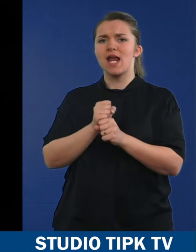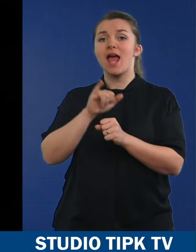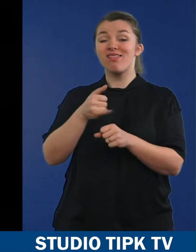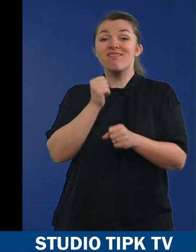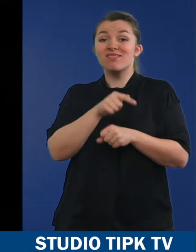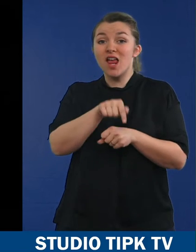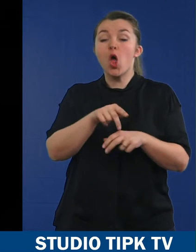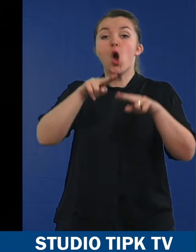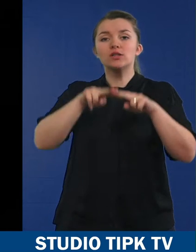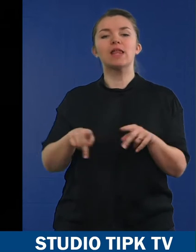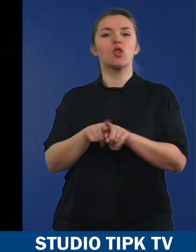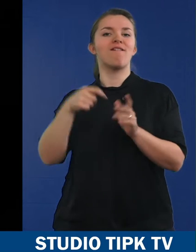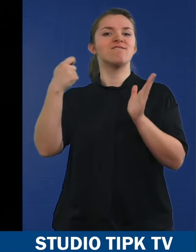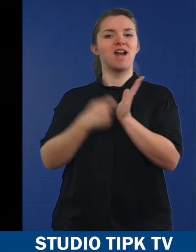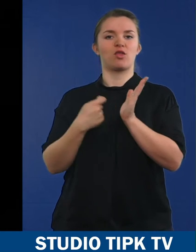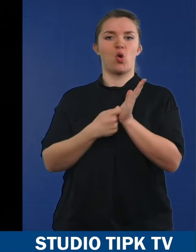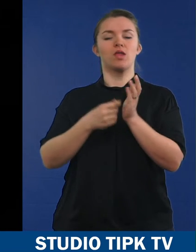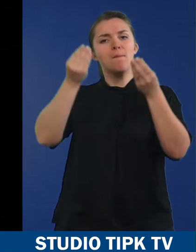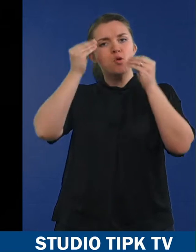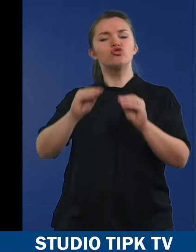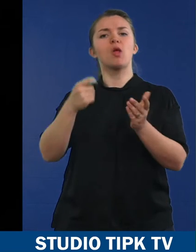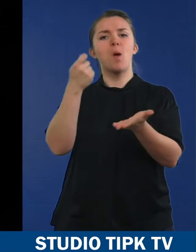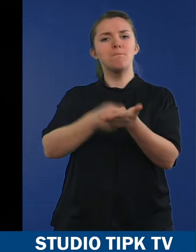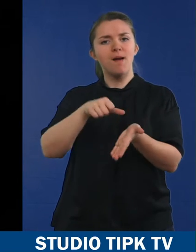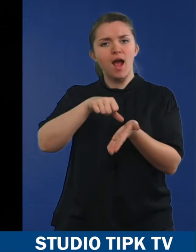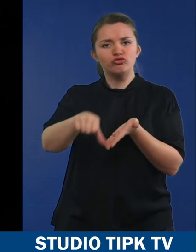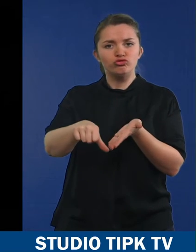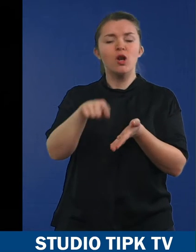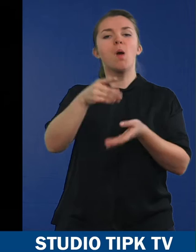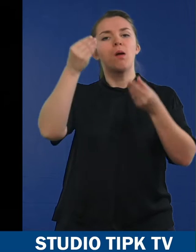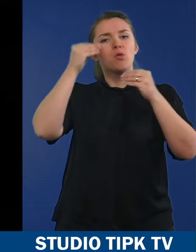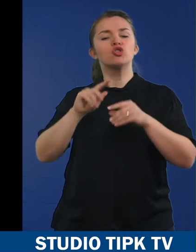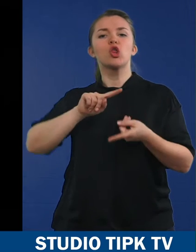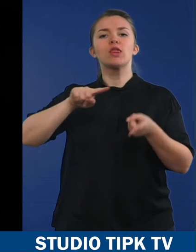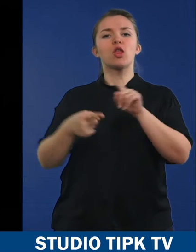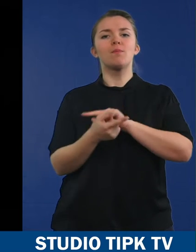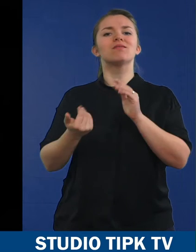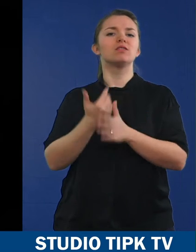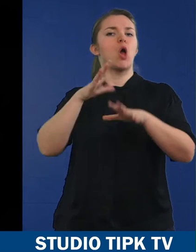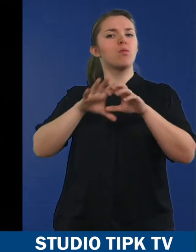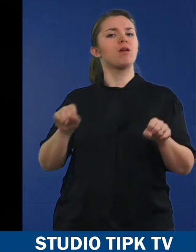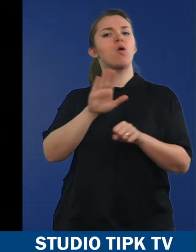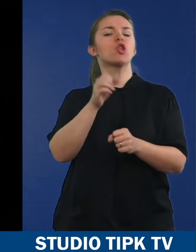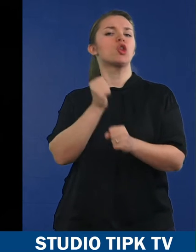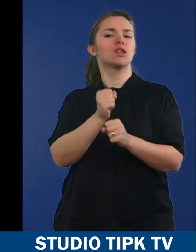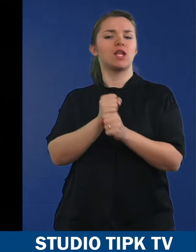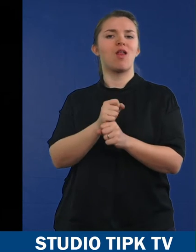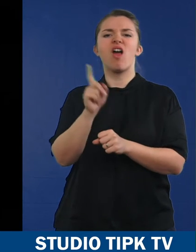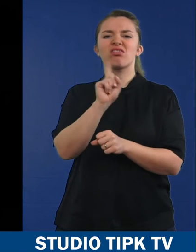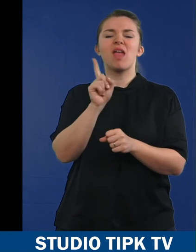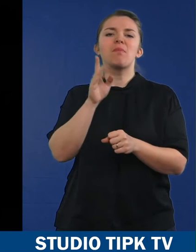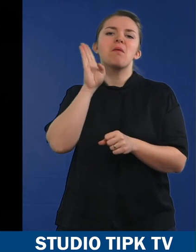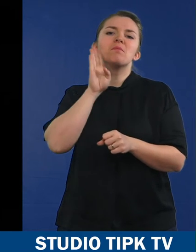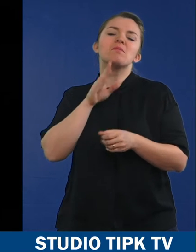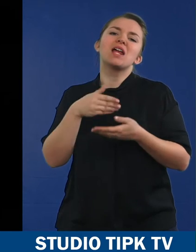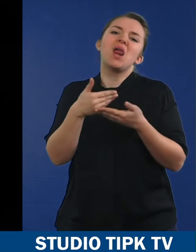delo ostane vrednota, pošteno plačilo zanj pa pošteno nadomestilo za opravljeno delo, ne pa